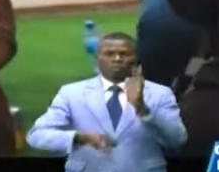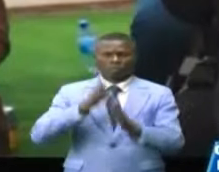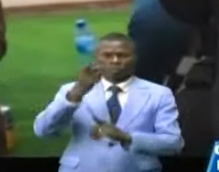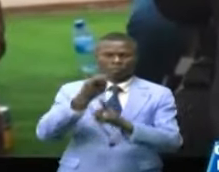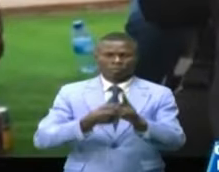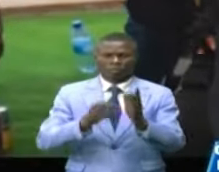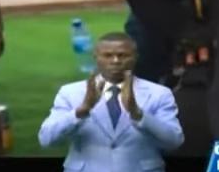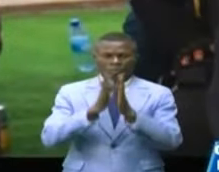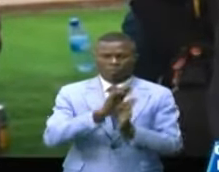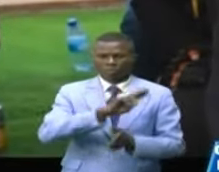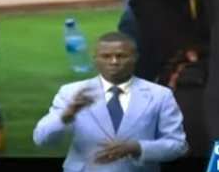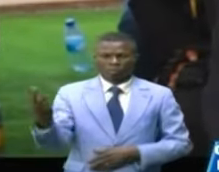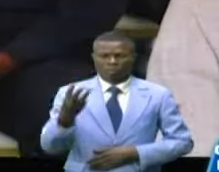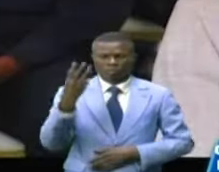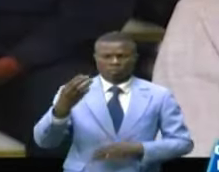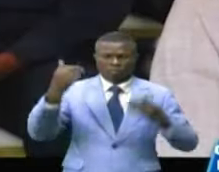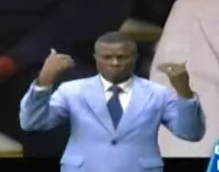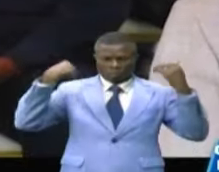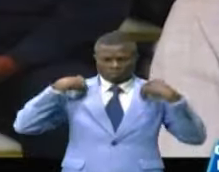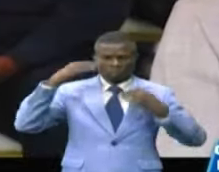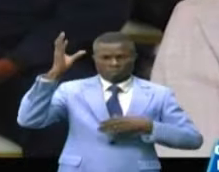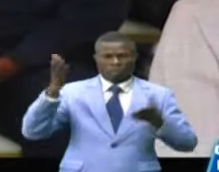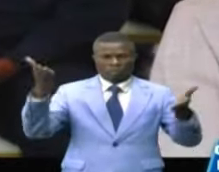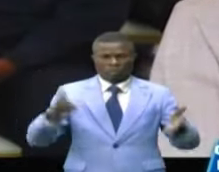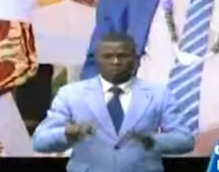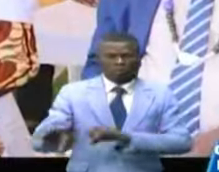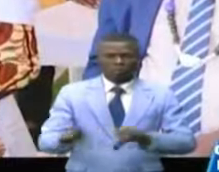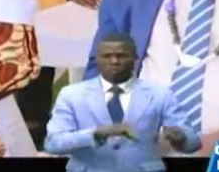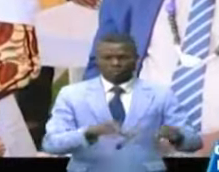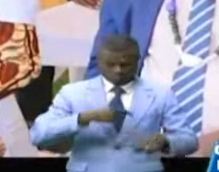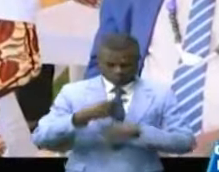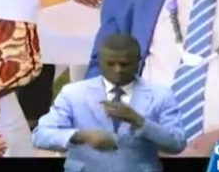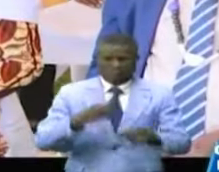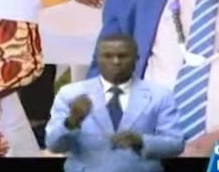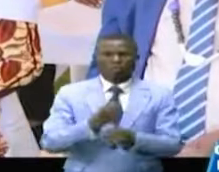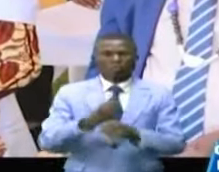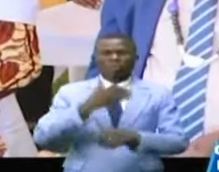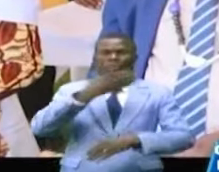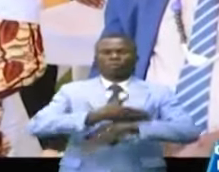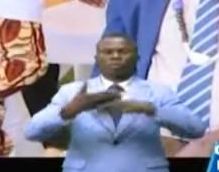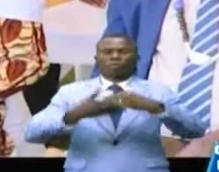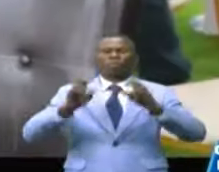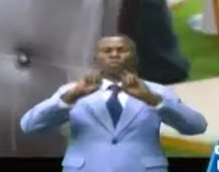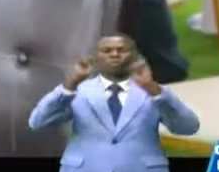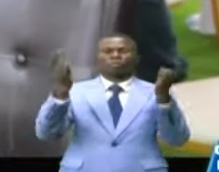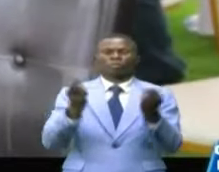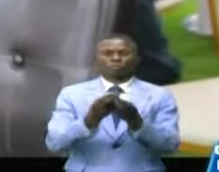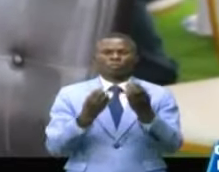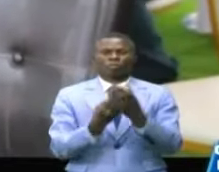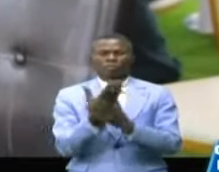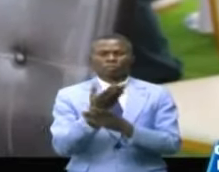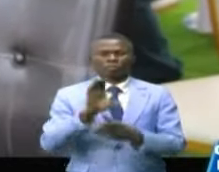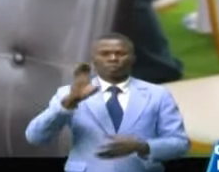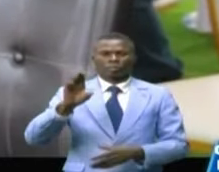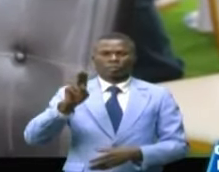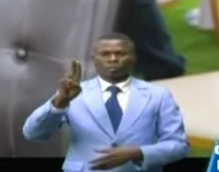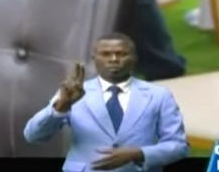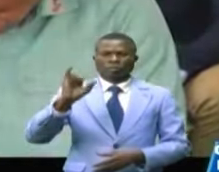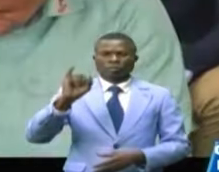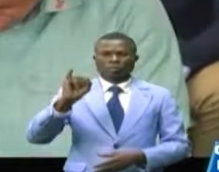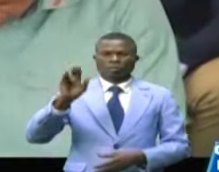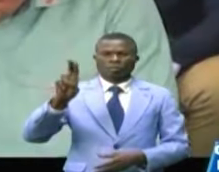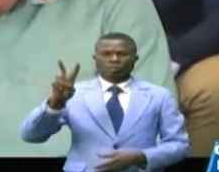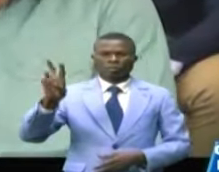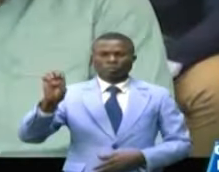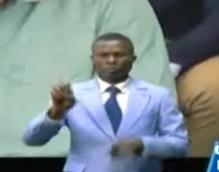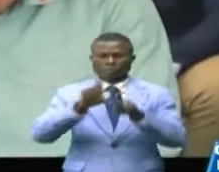Autorités politico-coutumières y ont pris part pour assister à la cérémonie de lancement des travaux de construction de l'usine de production de cuivre et de cobalt, dont